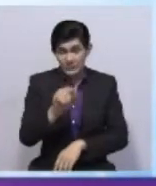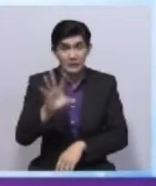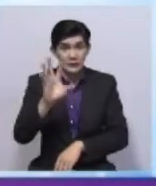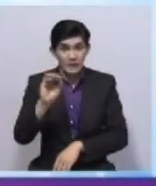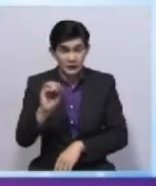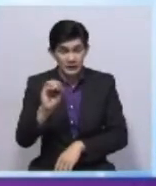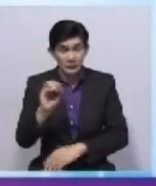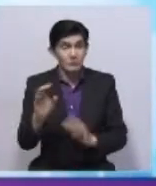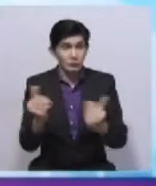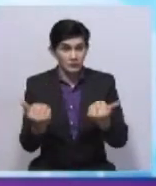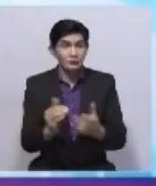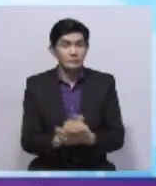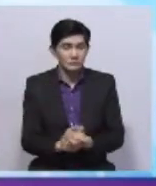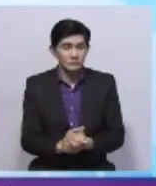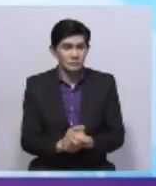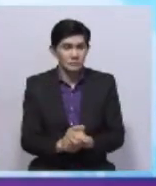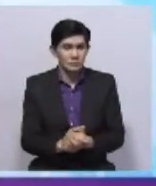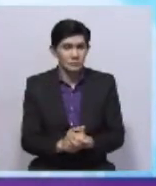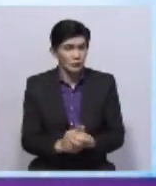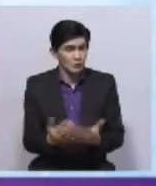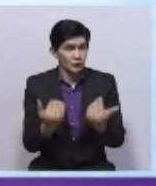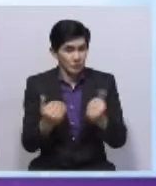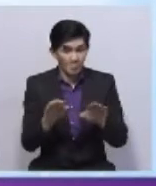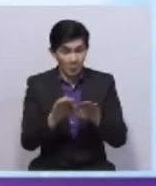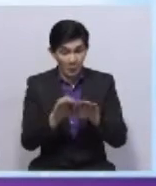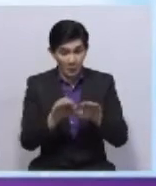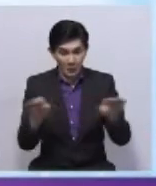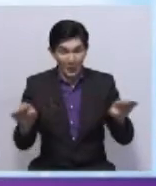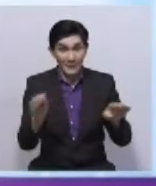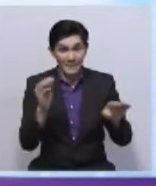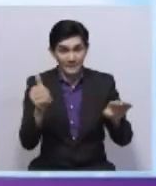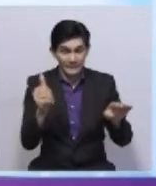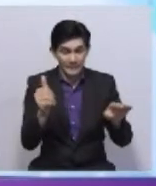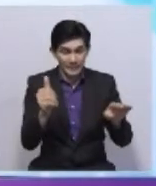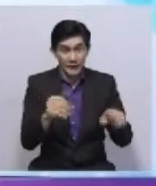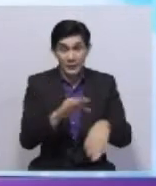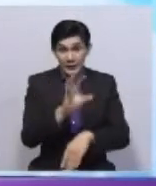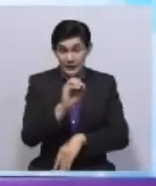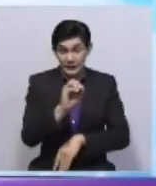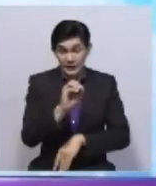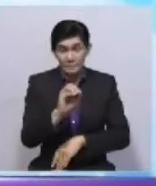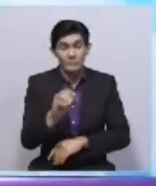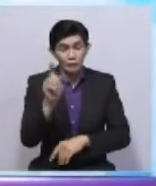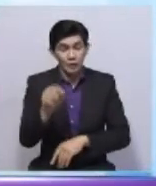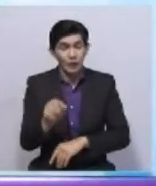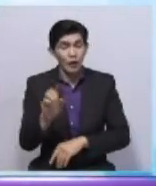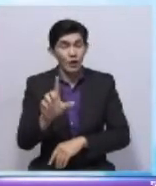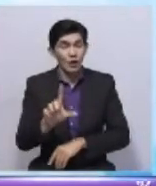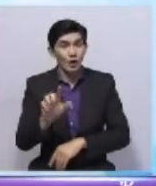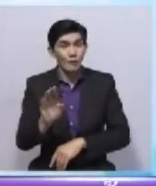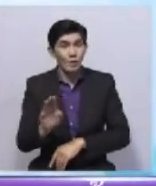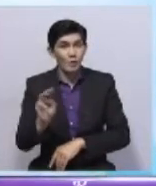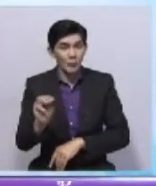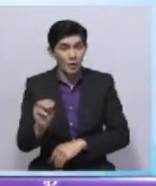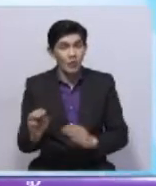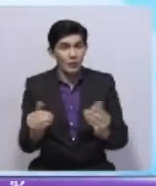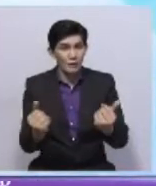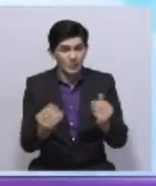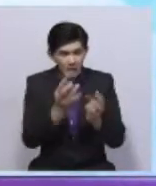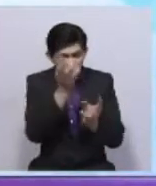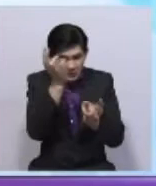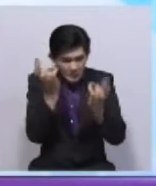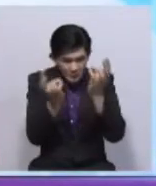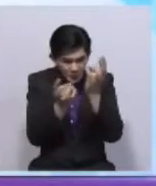40-50 ไมโครกรัมต่อลูกบาศก์เมตรถือว่าอยู่ในเกณฑ์มาตรฐานที่ระดับ50ไมโครกรัมต่อลูกบาศก์เมตรโดยพื้นที่ที่มีค่